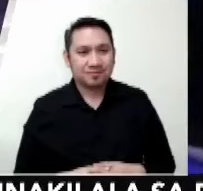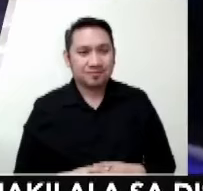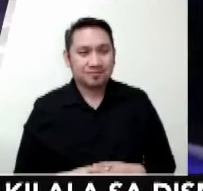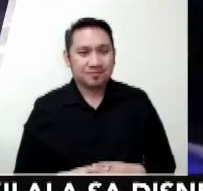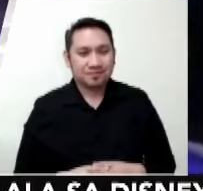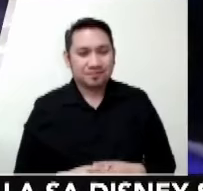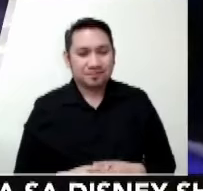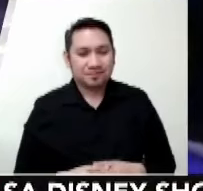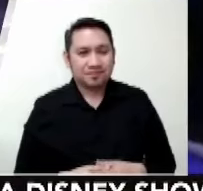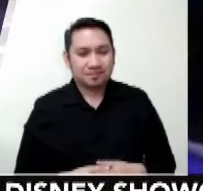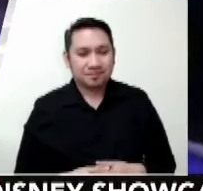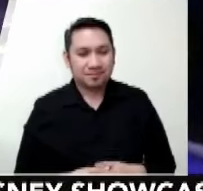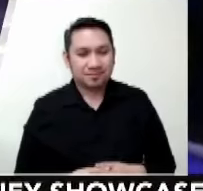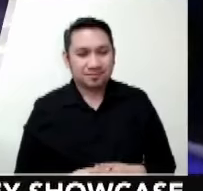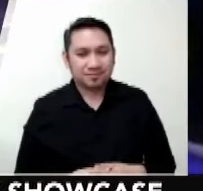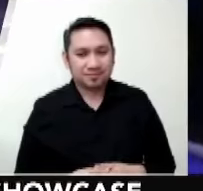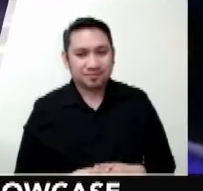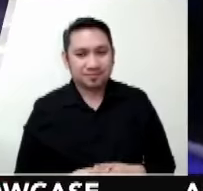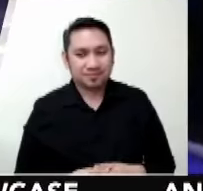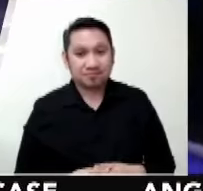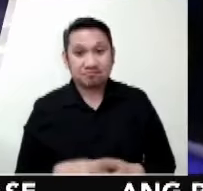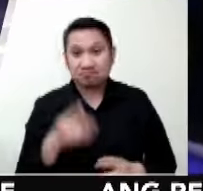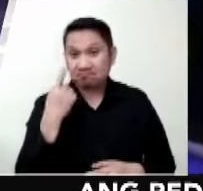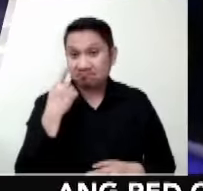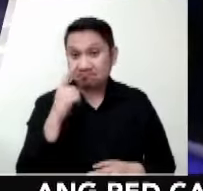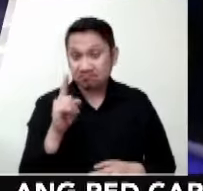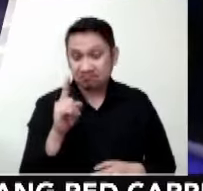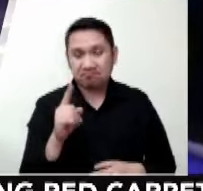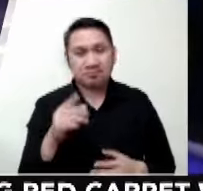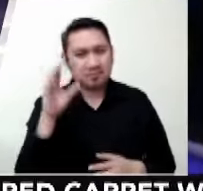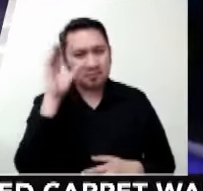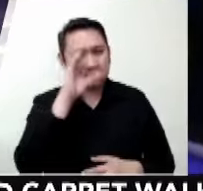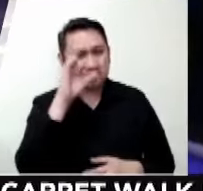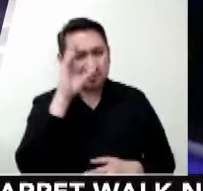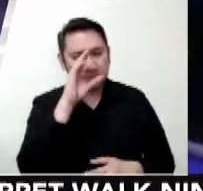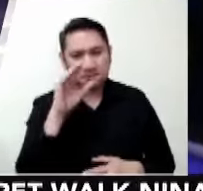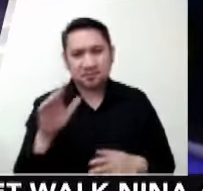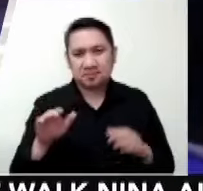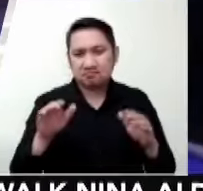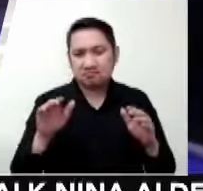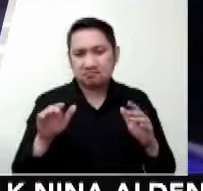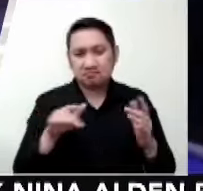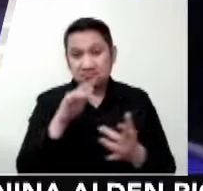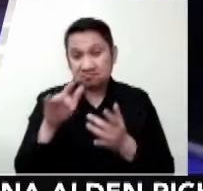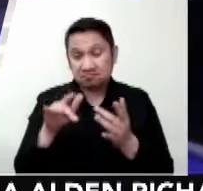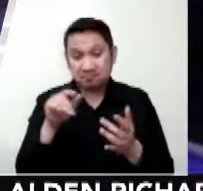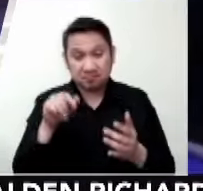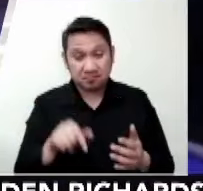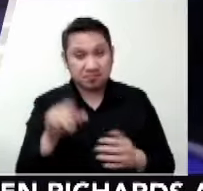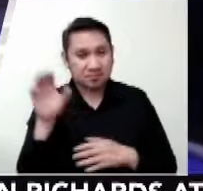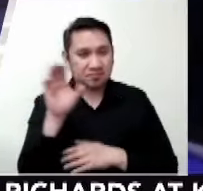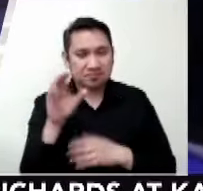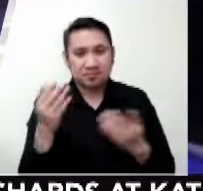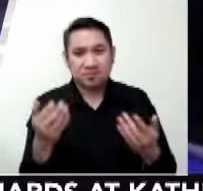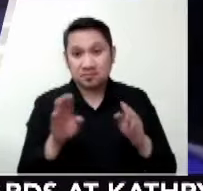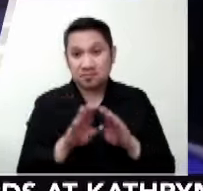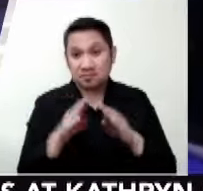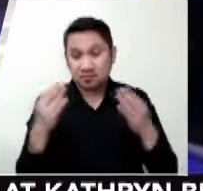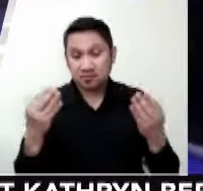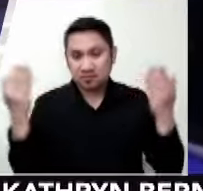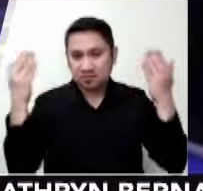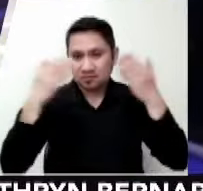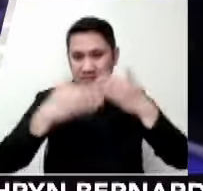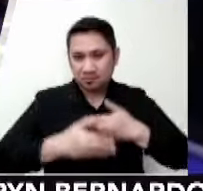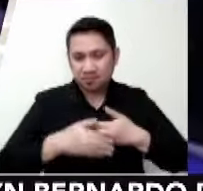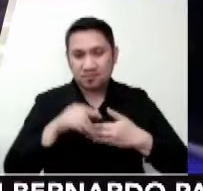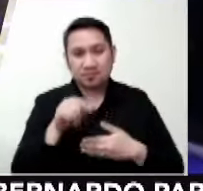Au Mel para sa mga naghahanap ng pasyalan ngayong Christmas season binuksan na ngayong gabi ang eastwood Christmas